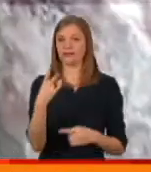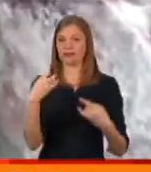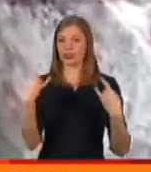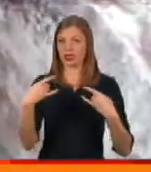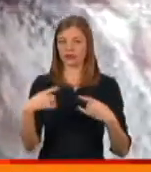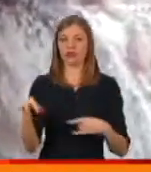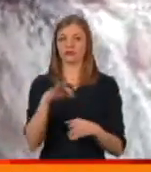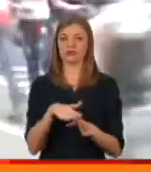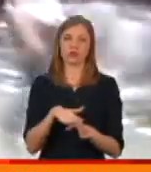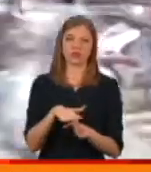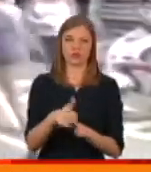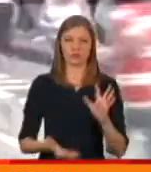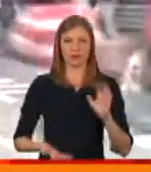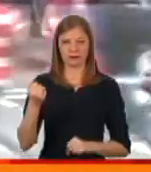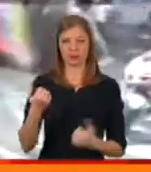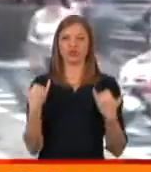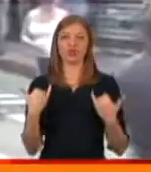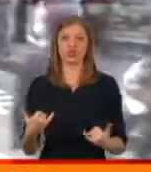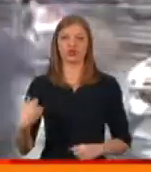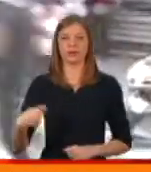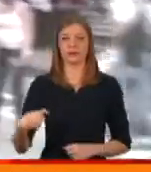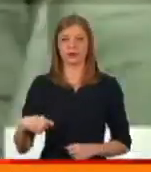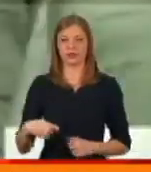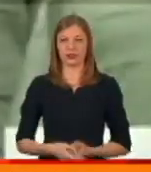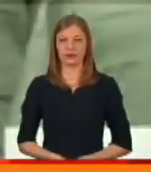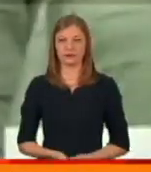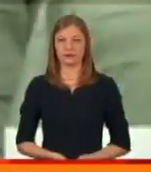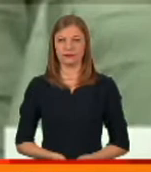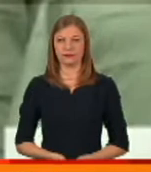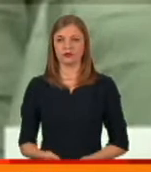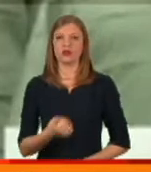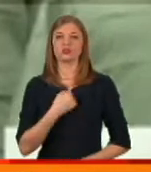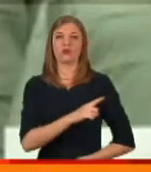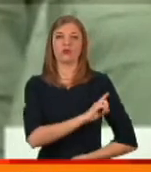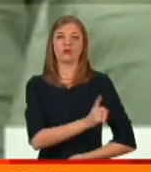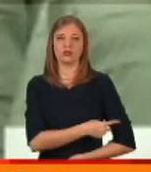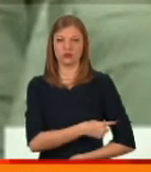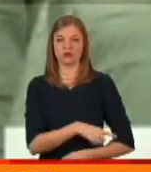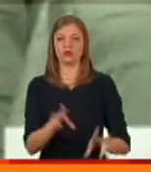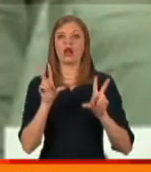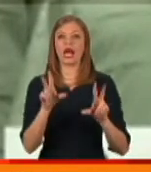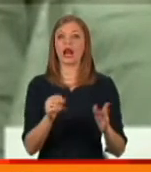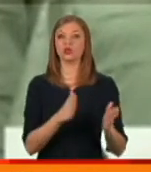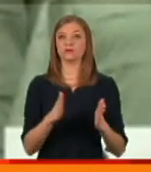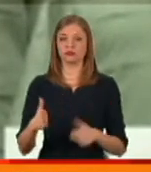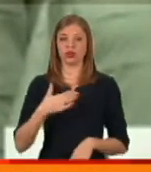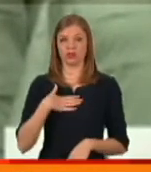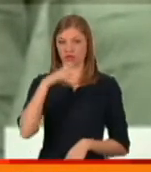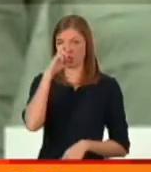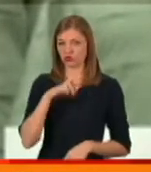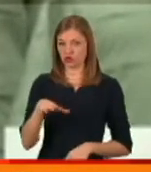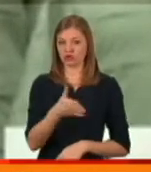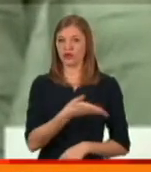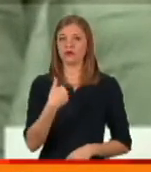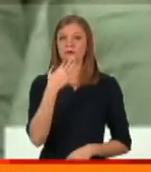телебаченні про цілковиту підтримку нинішнього президента Мадуро. Збройні сили виступають гарантом стабільності нашої держави, і